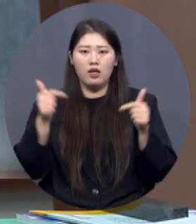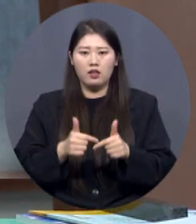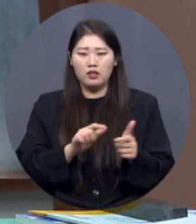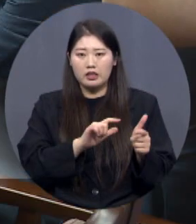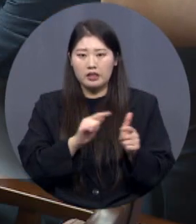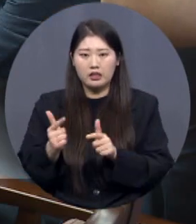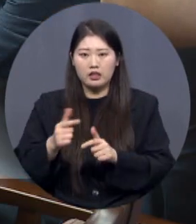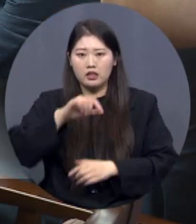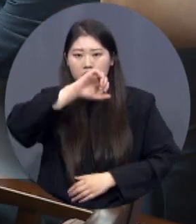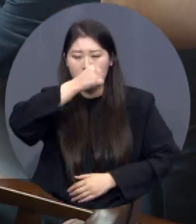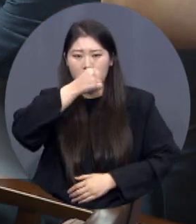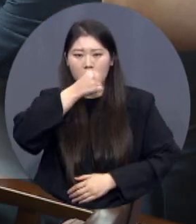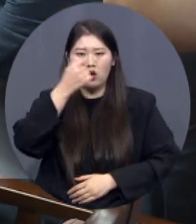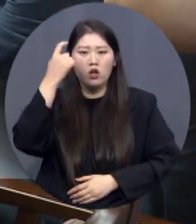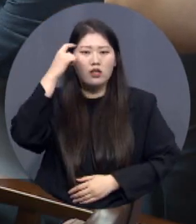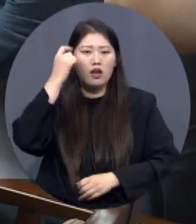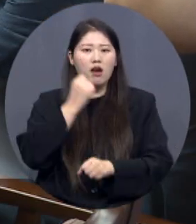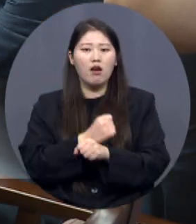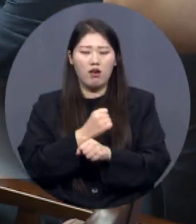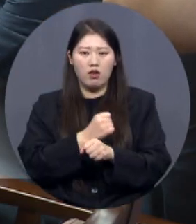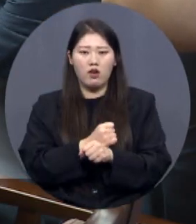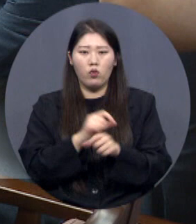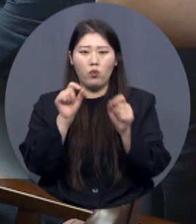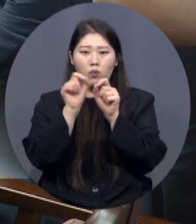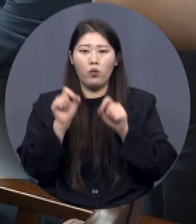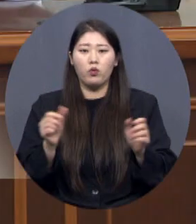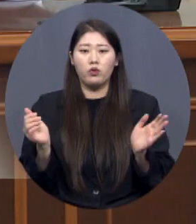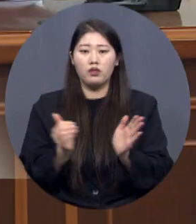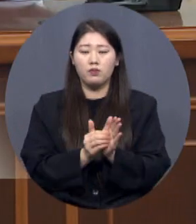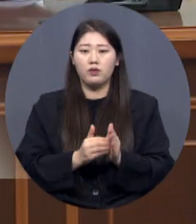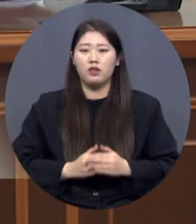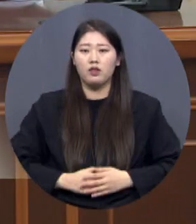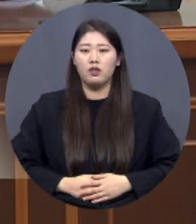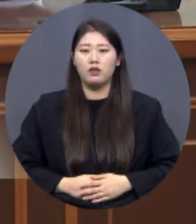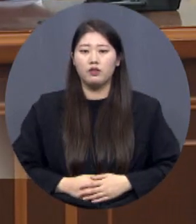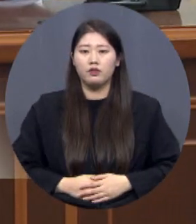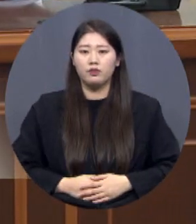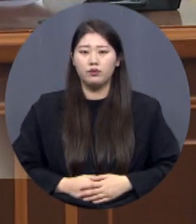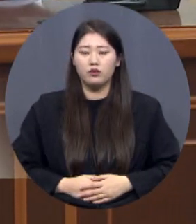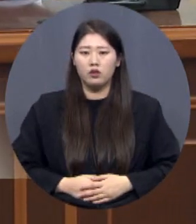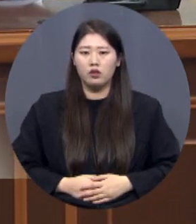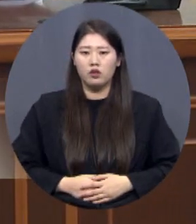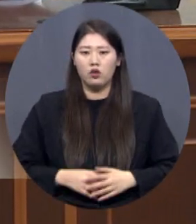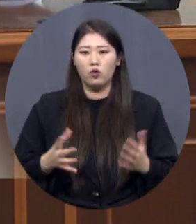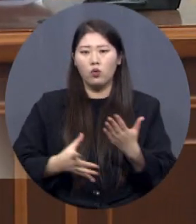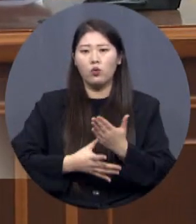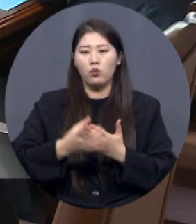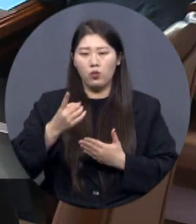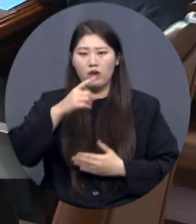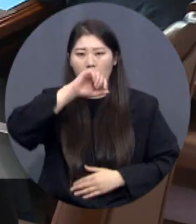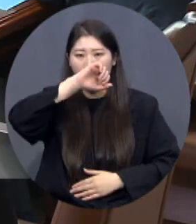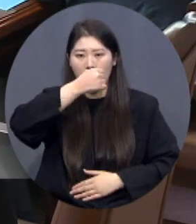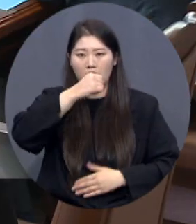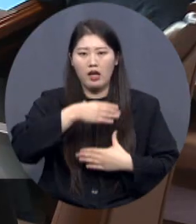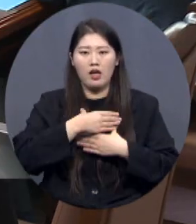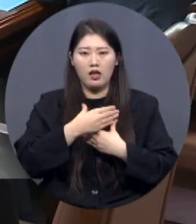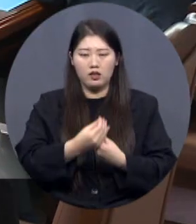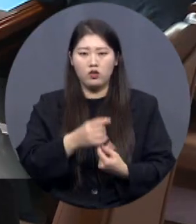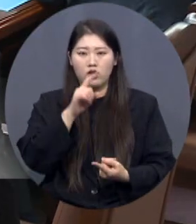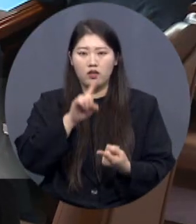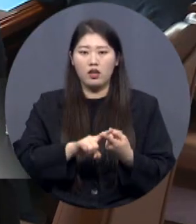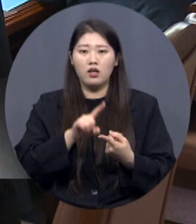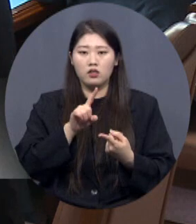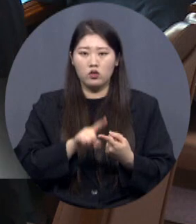등 재정 여권을 고려하라 상정 보류했습니다 한편 통합재정 안정화 기금설치 개정 조례안에